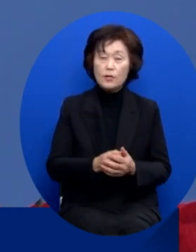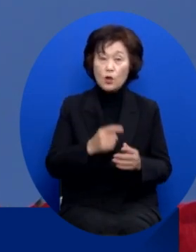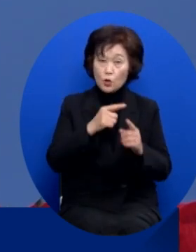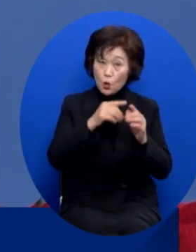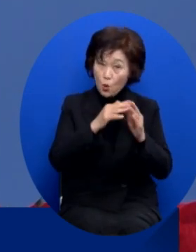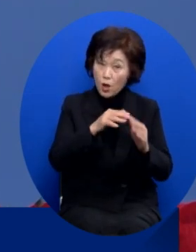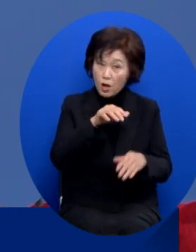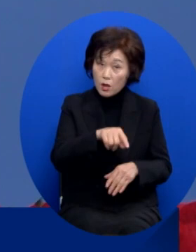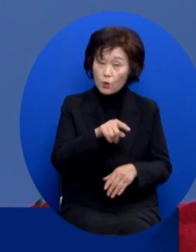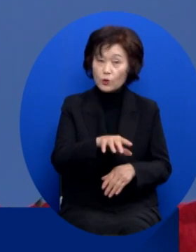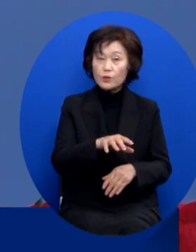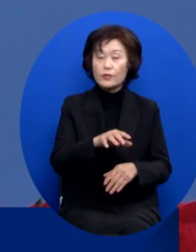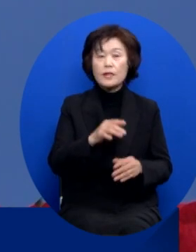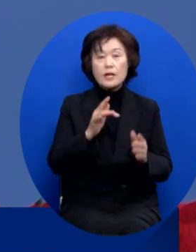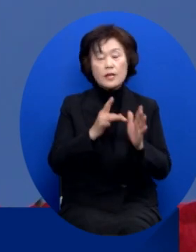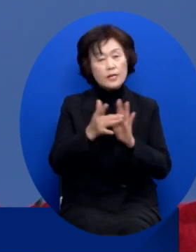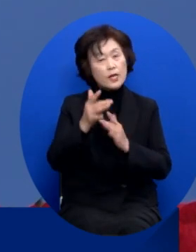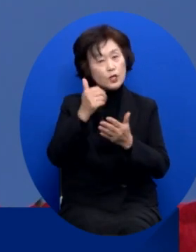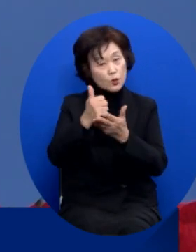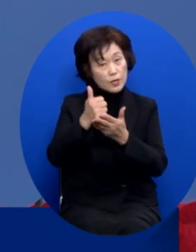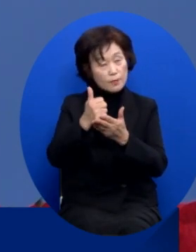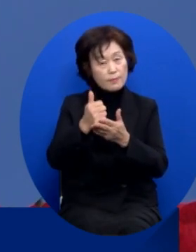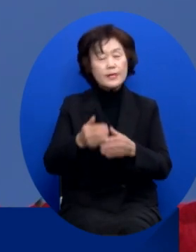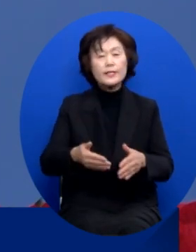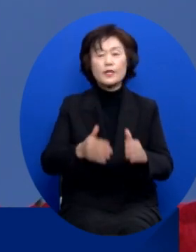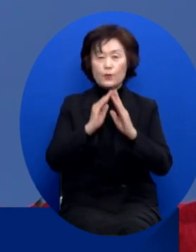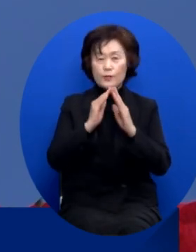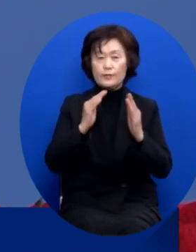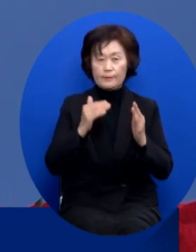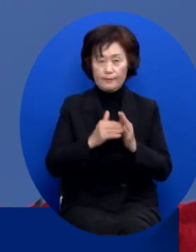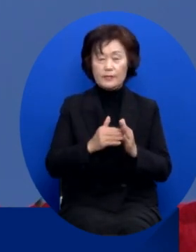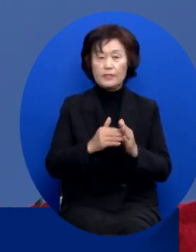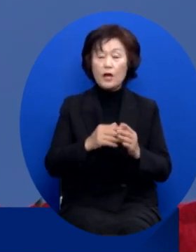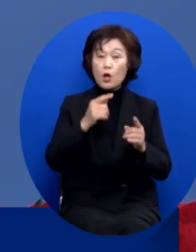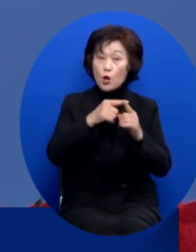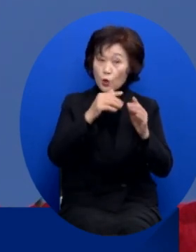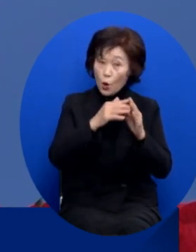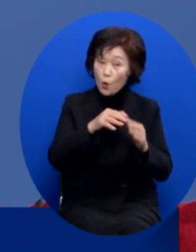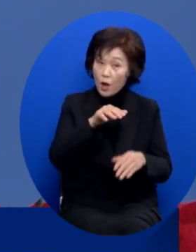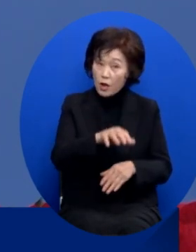교회는 예수님이 세우셨습니다. 교회는